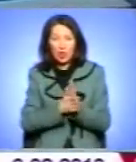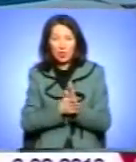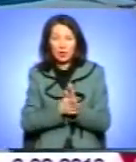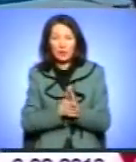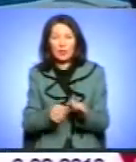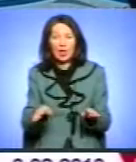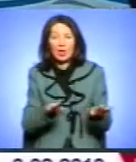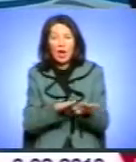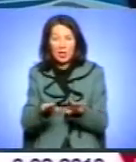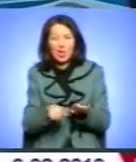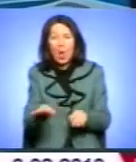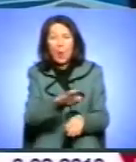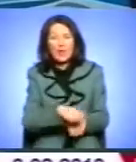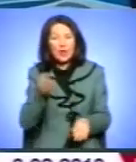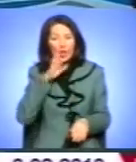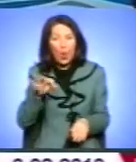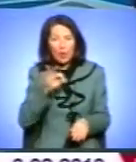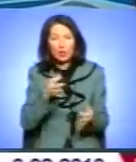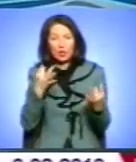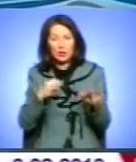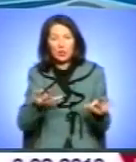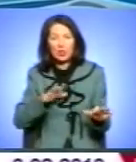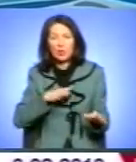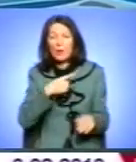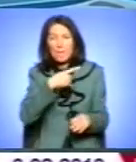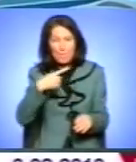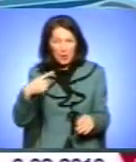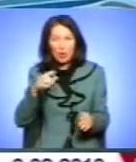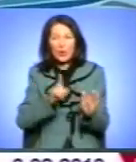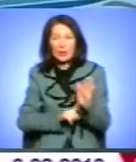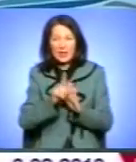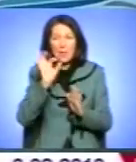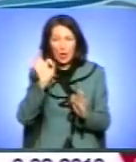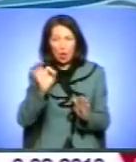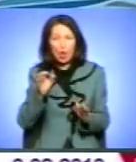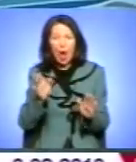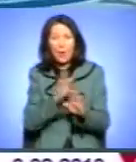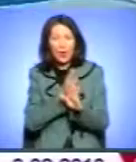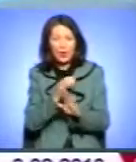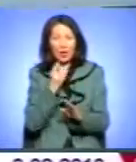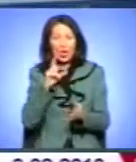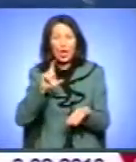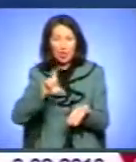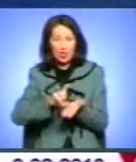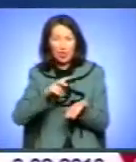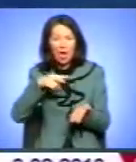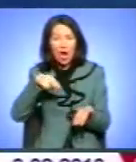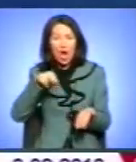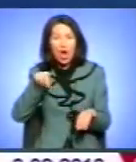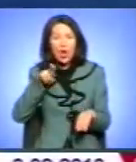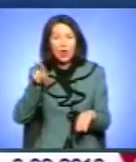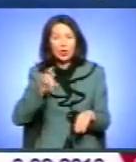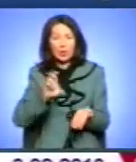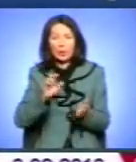крижаній поверхні озера дозволяється перебувати при мінусовій температурі повітря, коли товщина льоду не менше 15